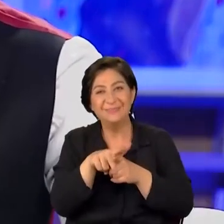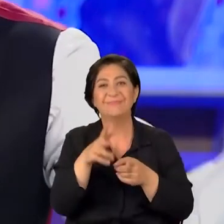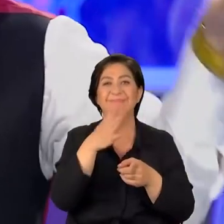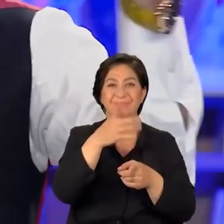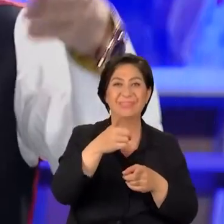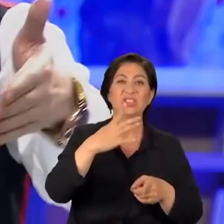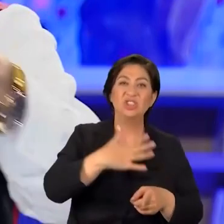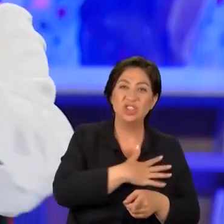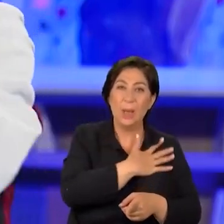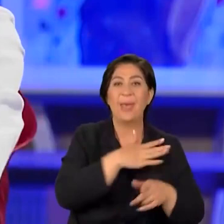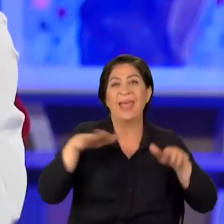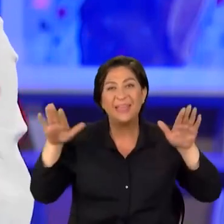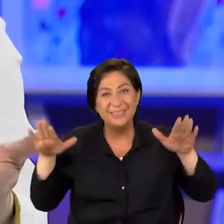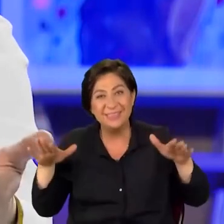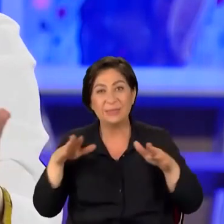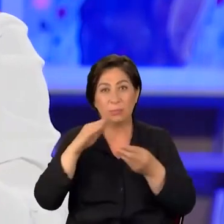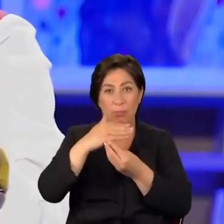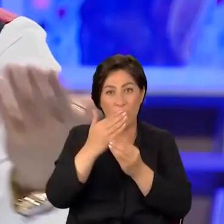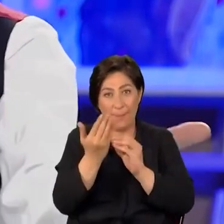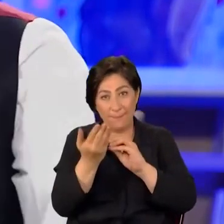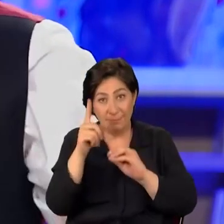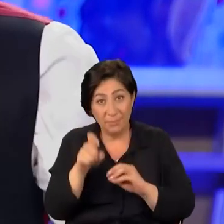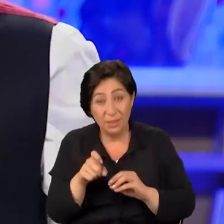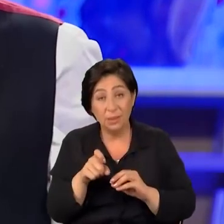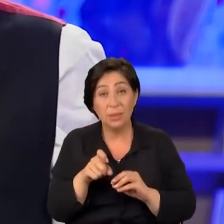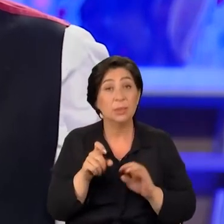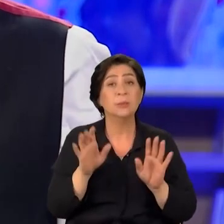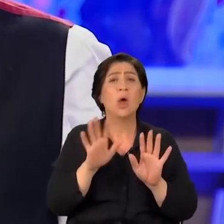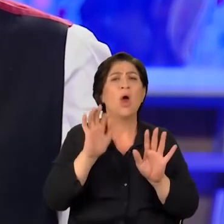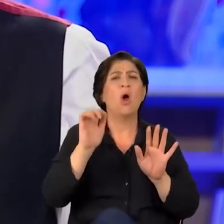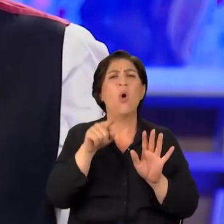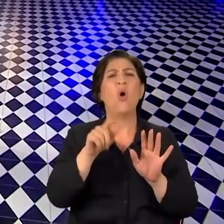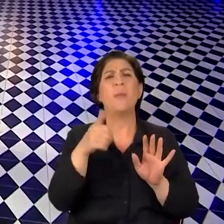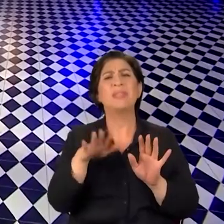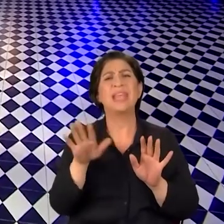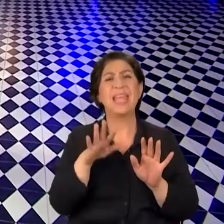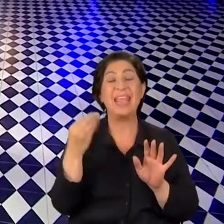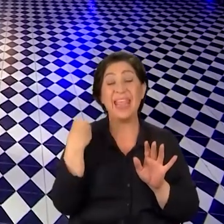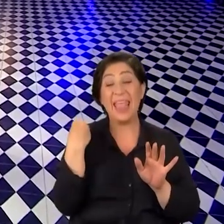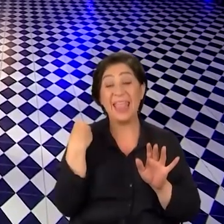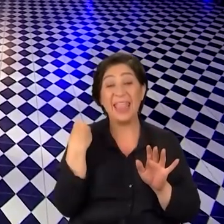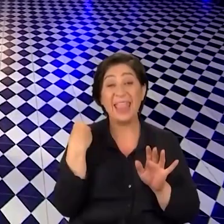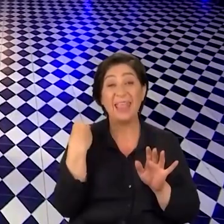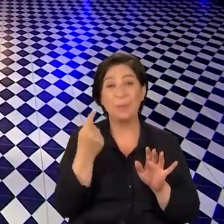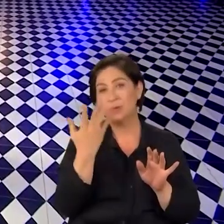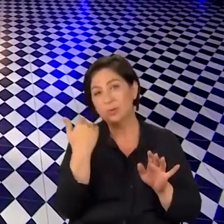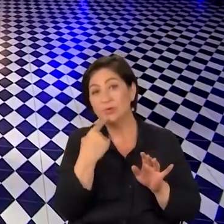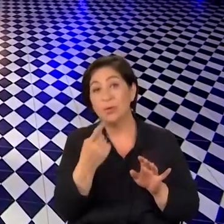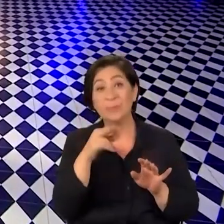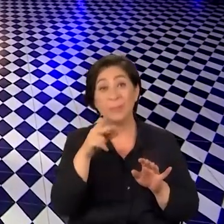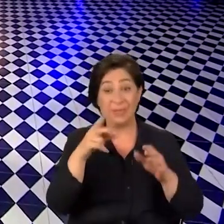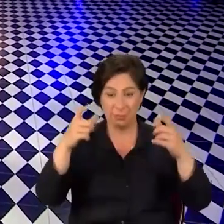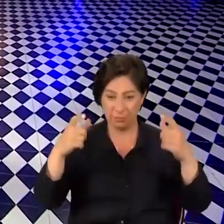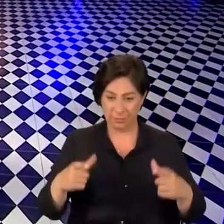CHP, DSP falan gibi bölümler mi? Hayır, isimlerinin ne olduğunun önemi değil. Yani içinden yeniye dair, yani biraz önce söylediğim gibi